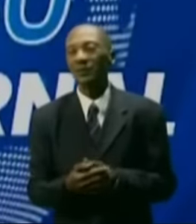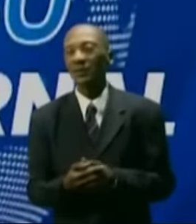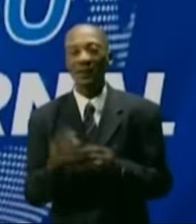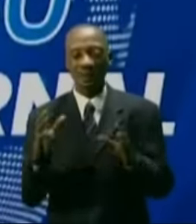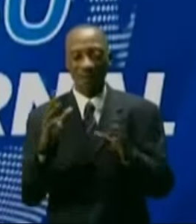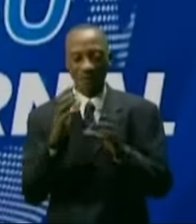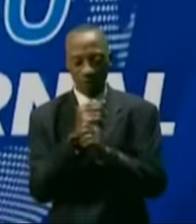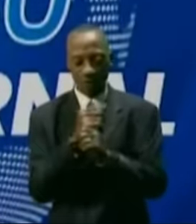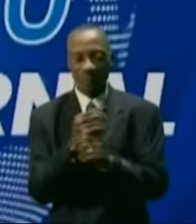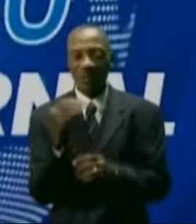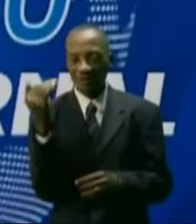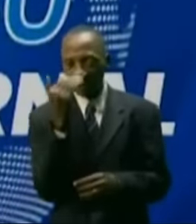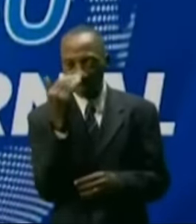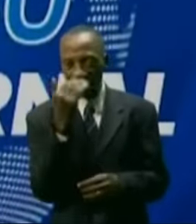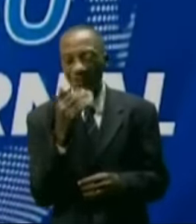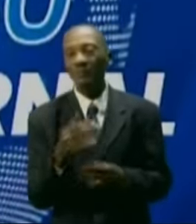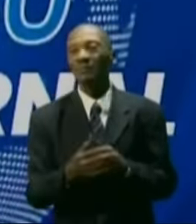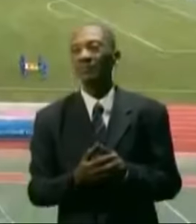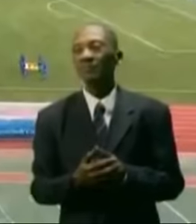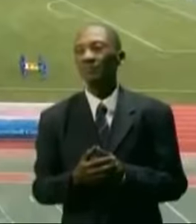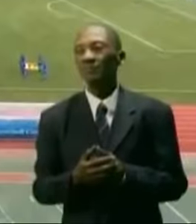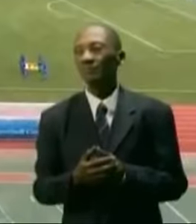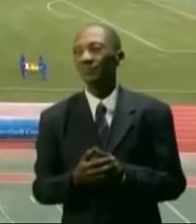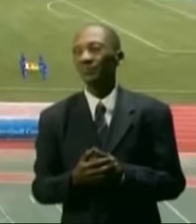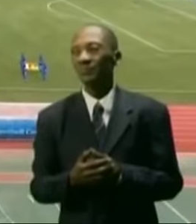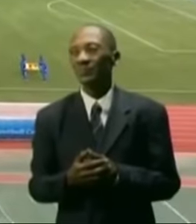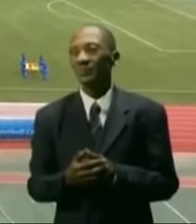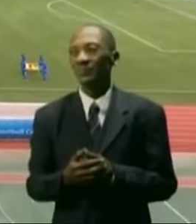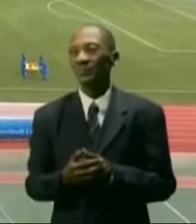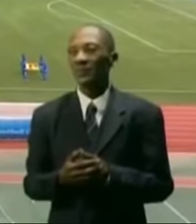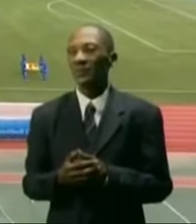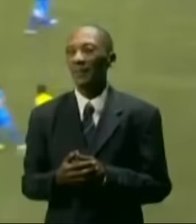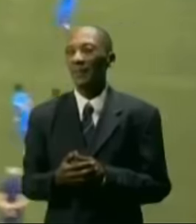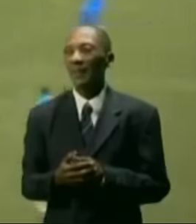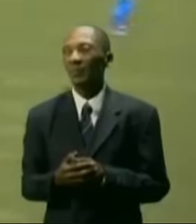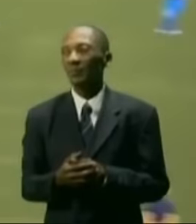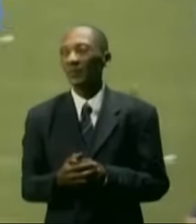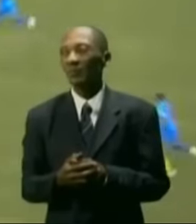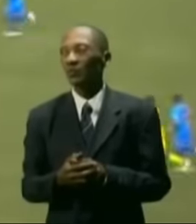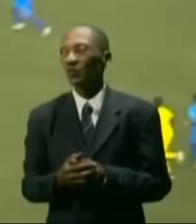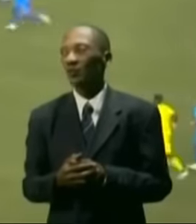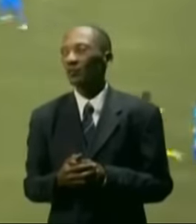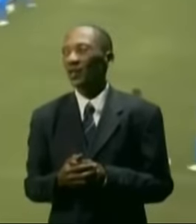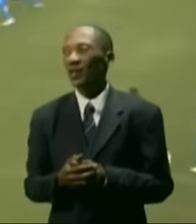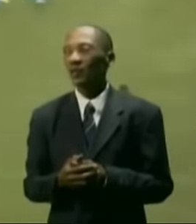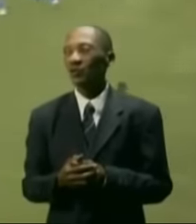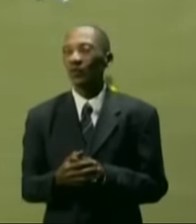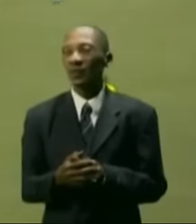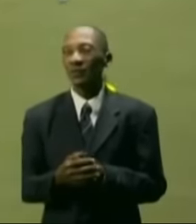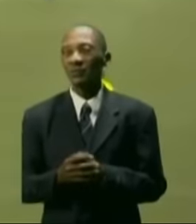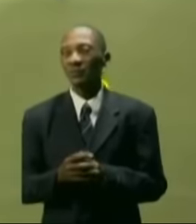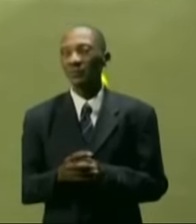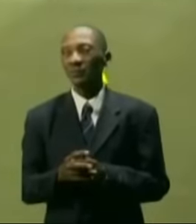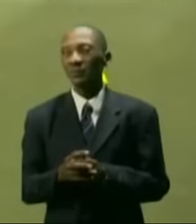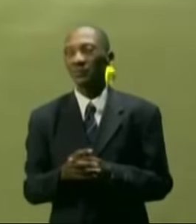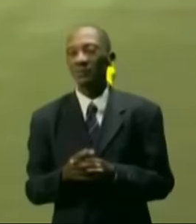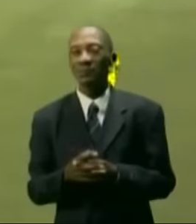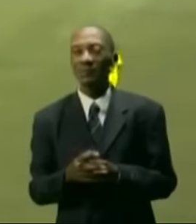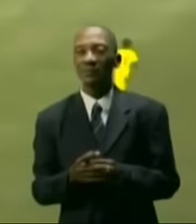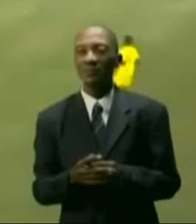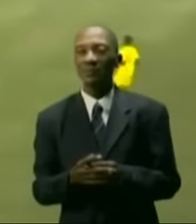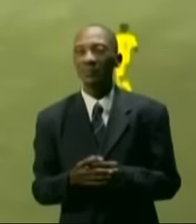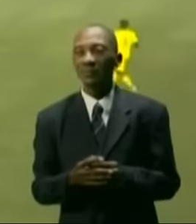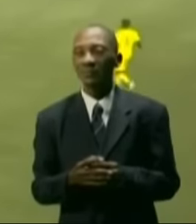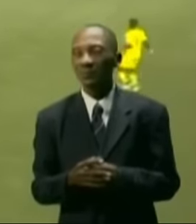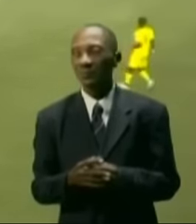avec Gerverin Tantou. Une explication hautement démarrée par les pressings des Togolais qui cherchent la cage congolaise avec des